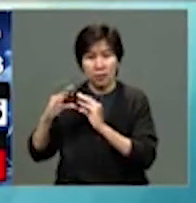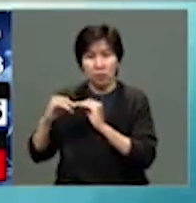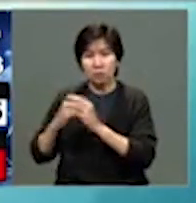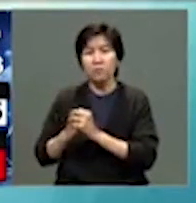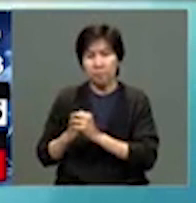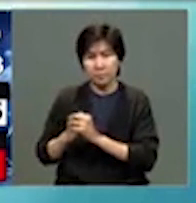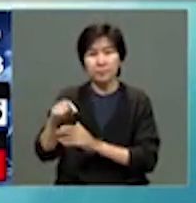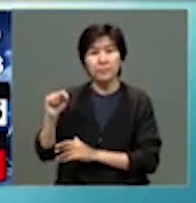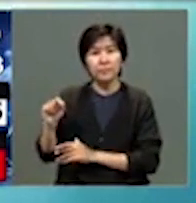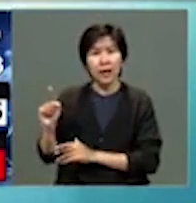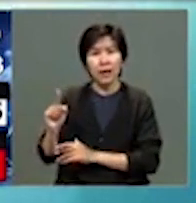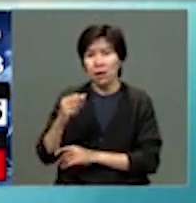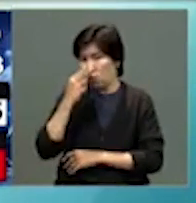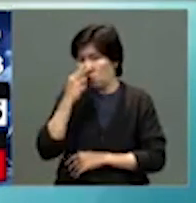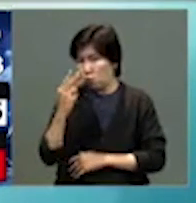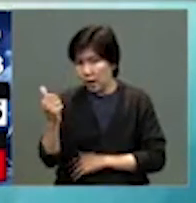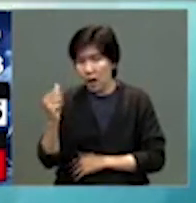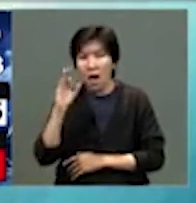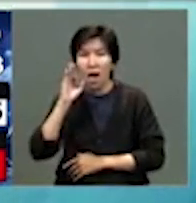ประเทศเช่นกันนะครับขอประทานโทษครับประเทศนี่คือไต้หวันนับซ้ำนะครับสองประเทศเท่านั้นพรุ่งนี้นะครับเราจะผมจะพยายามใช้เวลาที่จะปรับเปลี่ยนรูปแบบตรงนี้นิดหน่อยนะครับเพราะว่าจะไม่พูดเยอะนะครับเพราะว่าจะเป็นภาพที่จะเห็นประจำอยู่แล้วเมื่อวานนี้มีการประชุมกันกับทางสื่อนะครับก็สามารถท่านสามารถที่จะเข้าไปดูได้ในFacebook